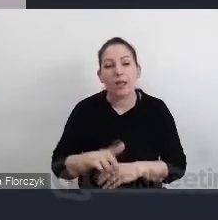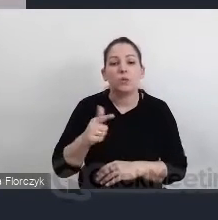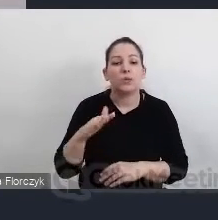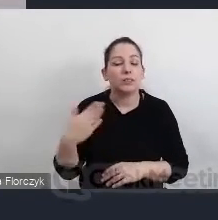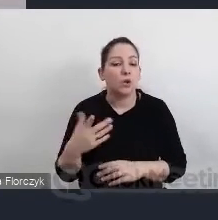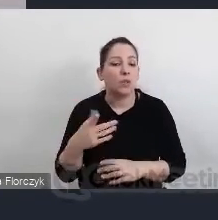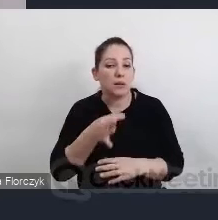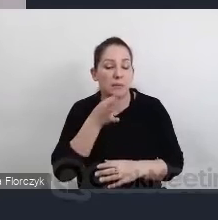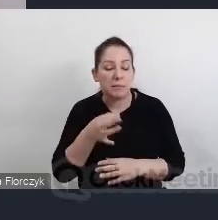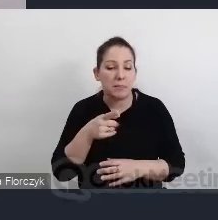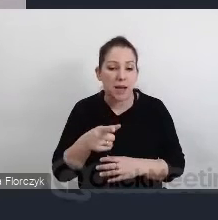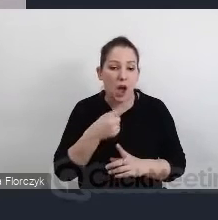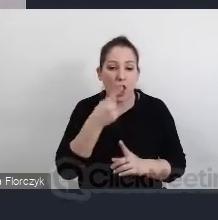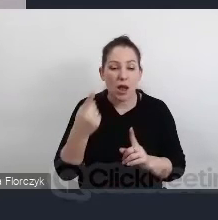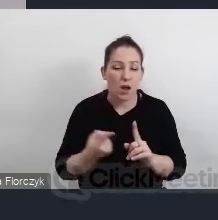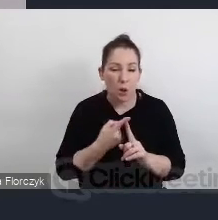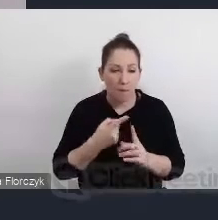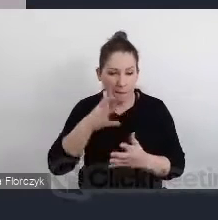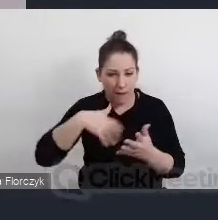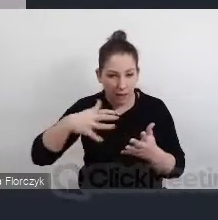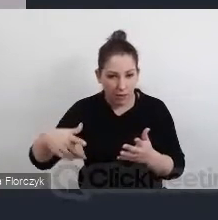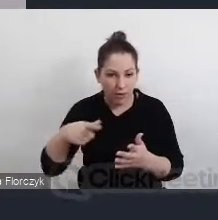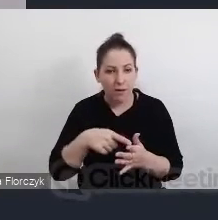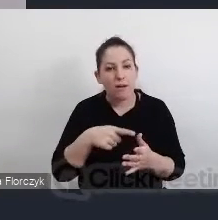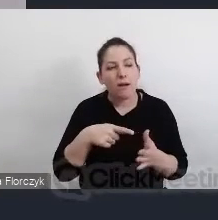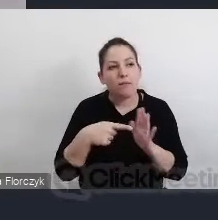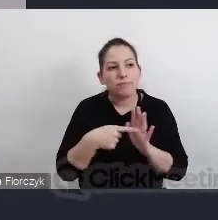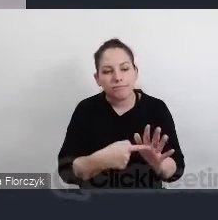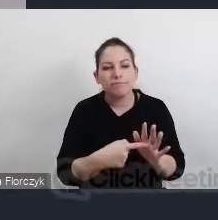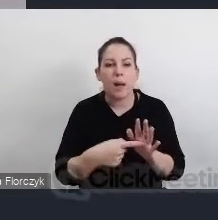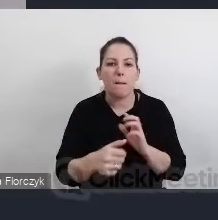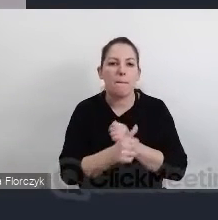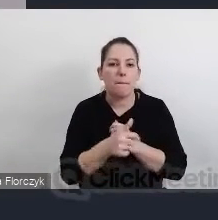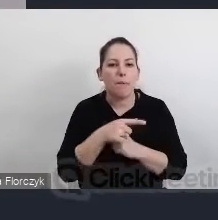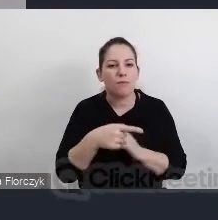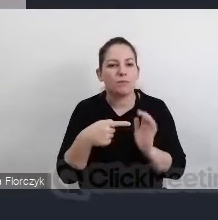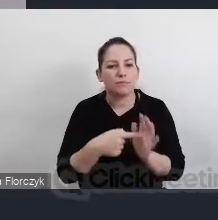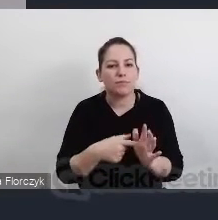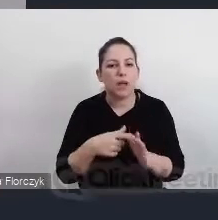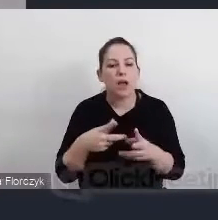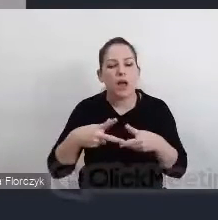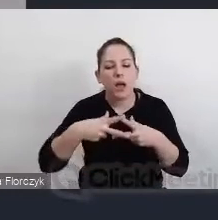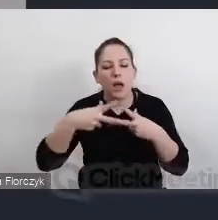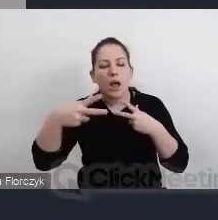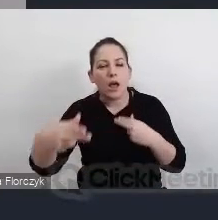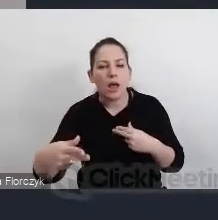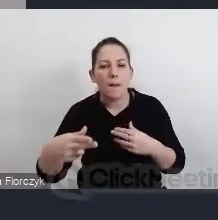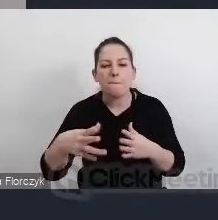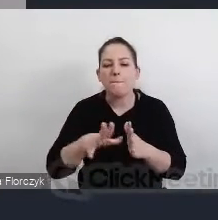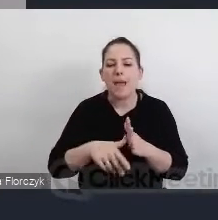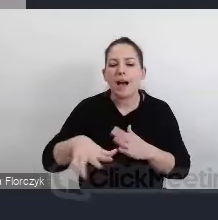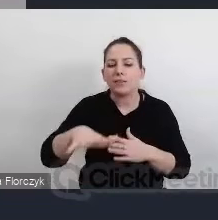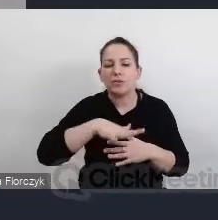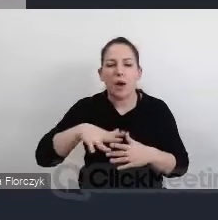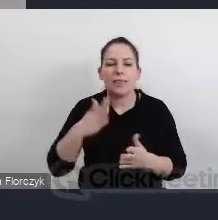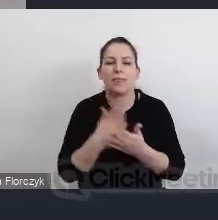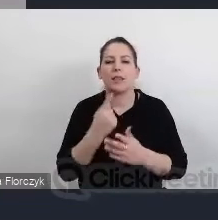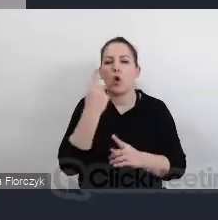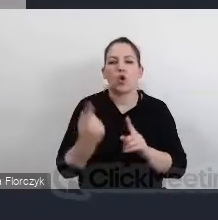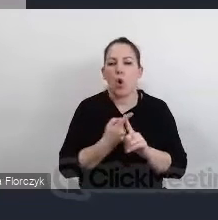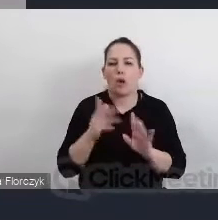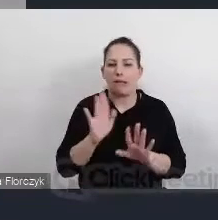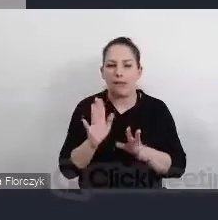czy raport roczny nie jest też dobrym pretekstem, żeby pokazywać, co się w dłuższej perspektywie dzieje w mieście, a nie tylko w ciągu jednego roku. Więc